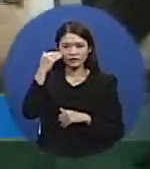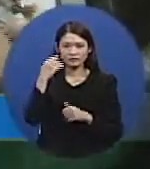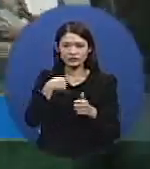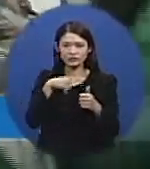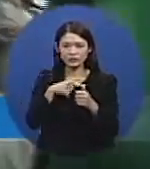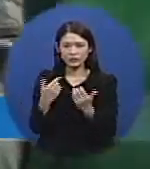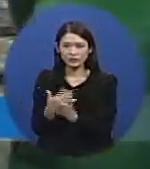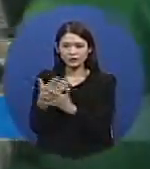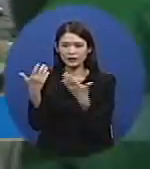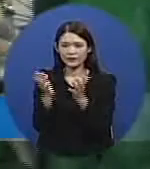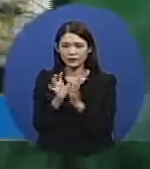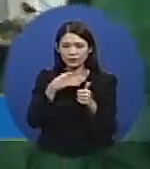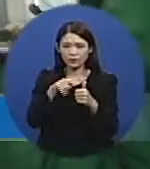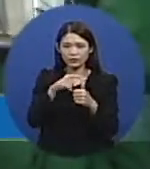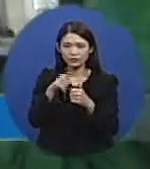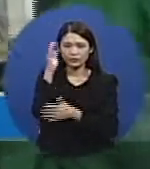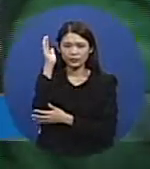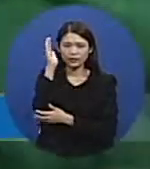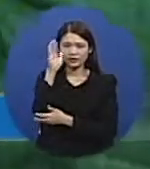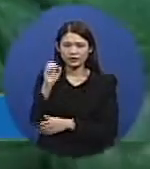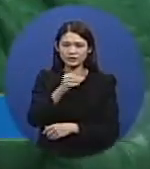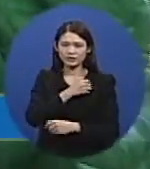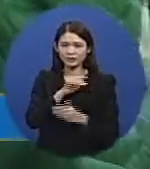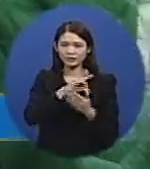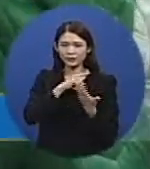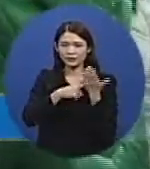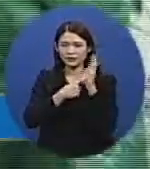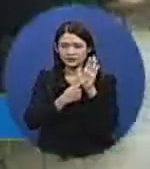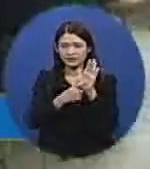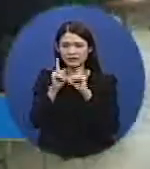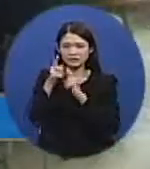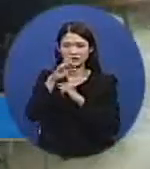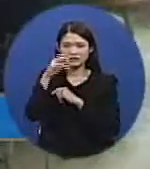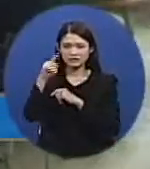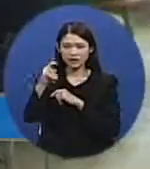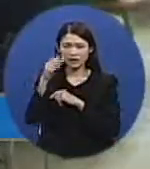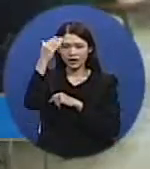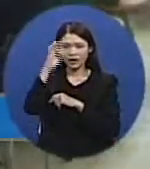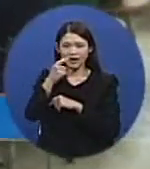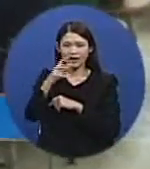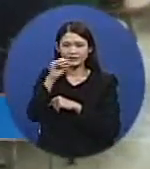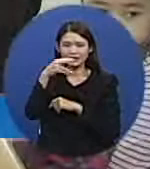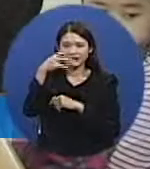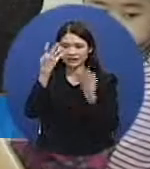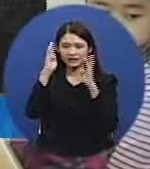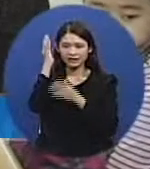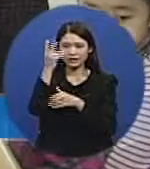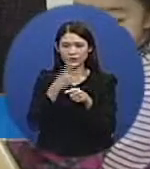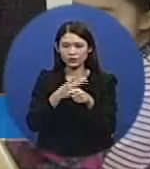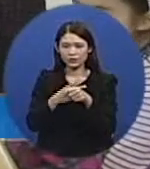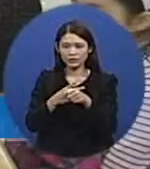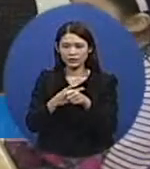한국교육개발원 지방교육재정정책포럼에서 발제자로 나선 이영 한양대 경제금융학부 교수는 재정 압박의 원인이